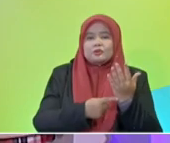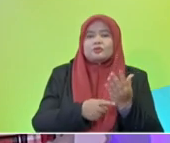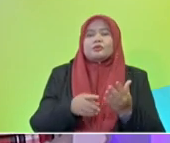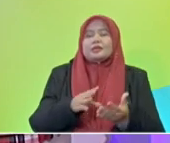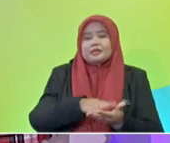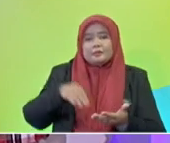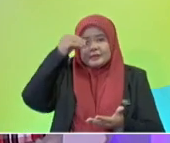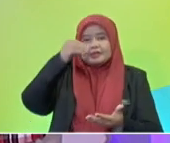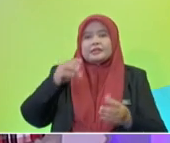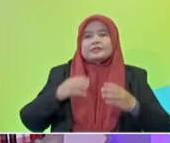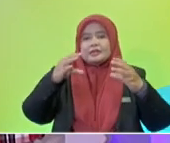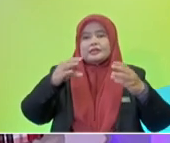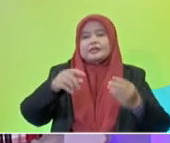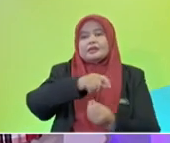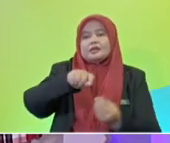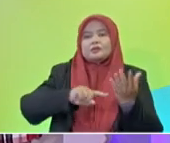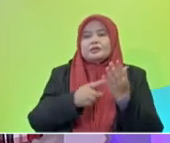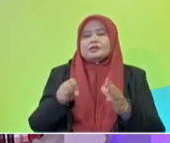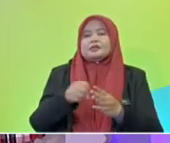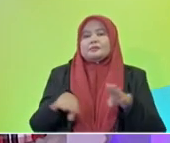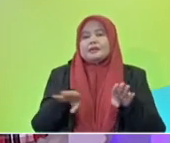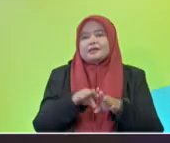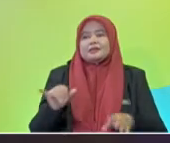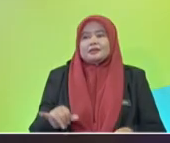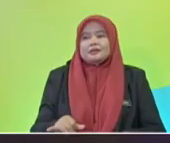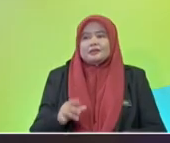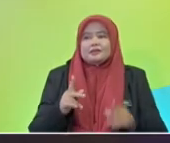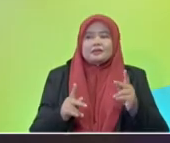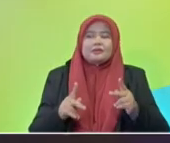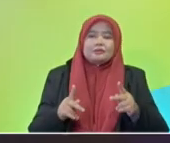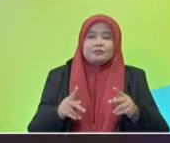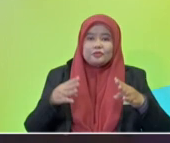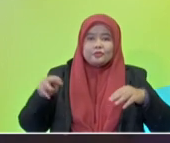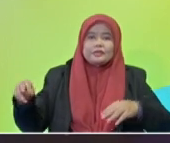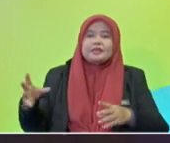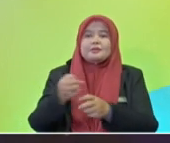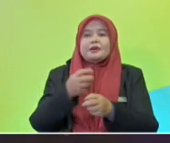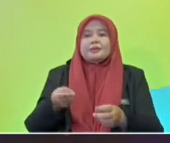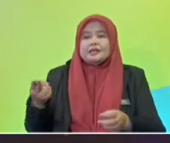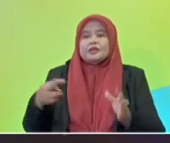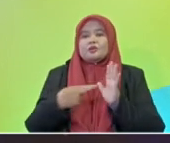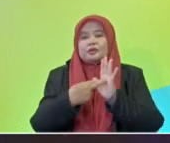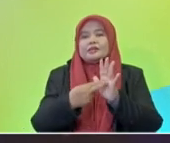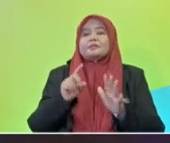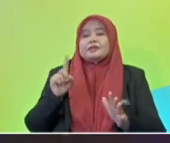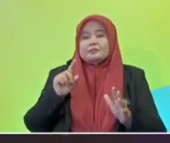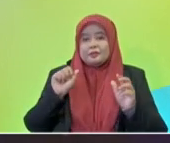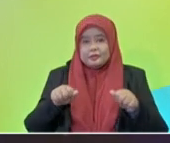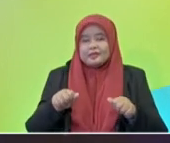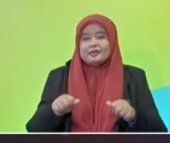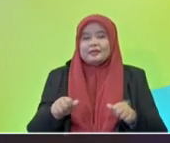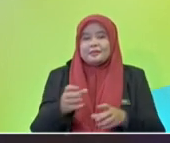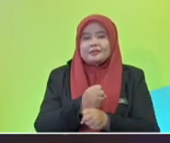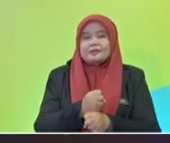cara kitar semula dan sebagainya baik dan Kalau mereka di rumah yang ingin mendapatkan lagi a bahan rujukan di mana mereka boleh layarinya